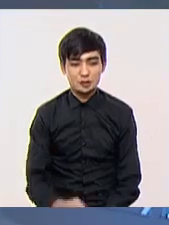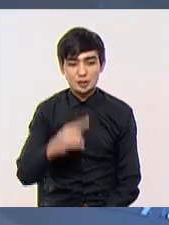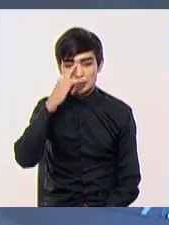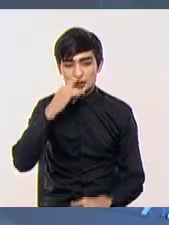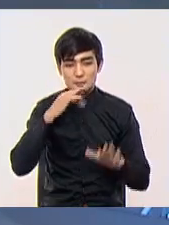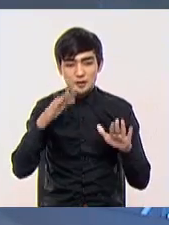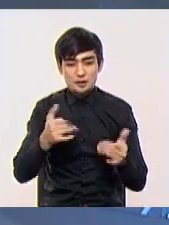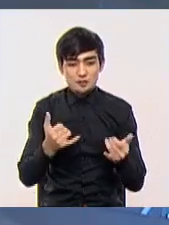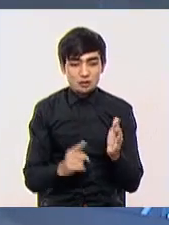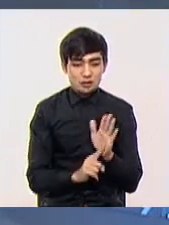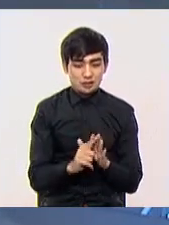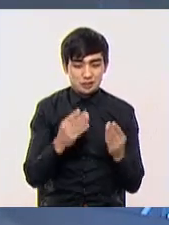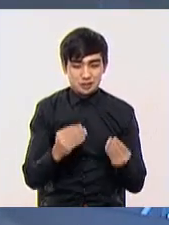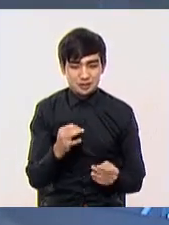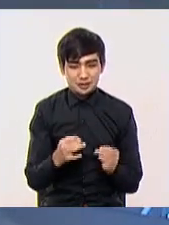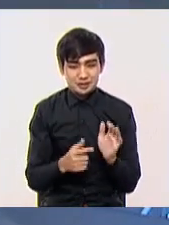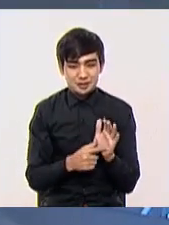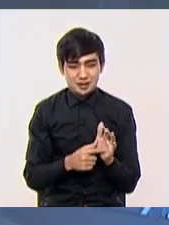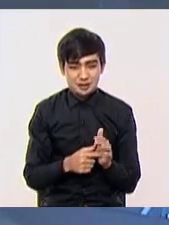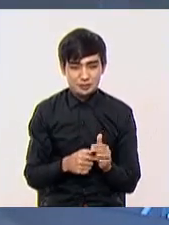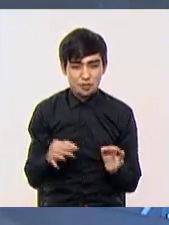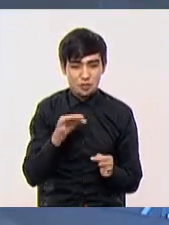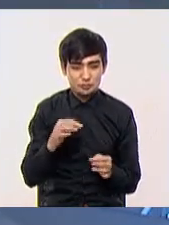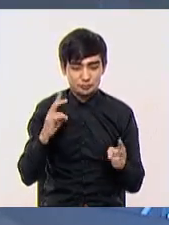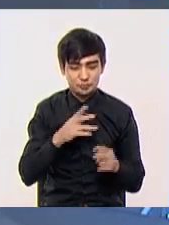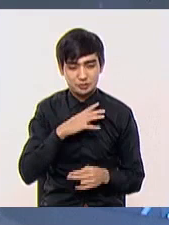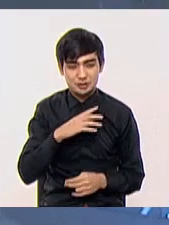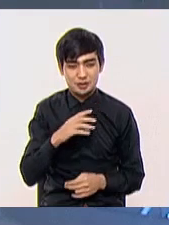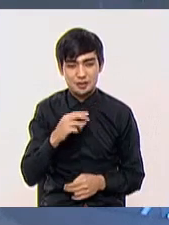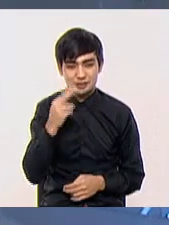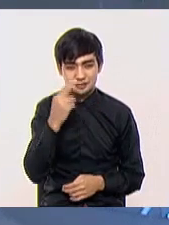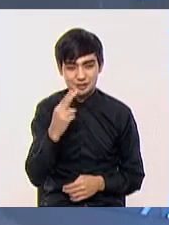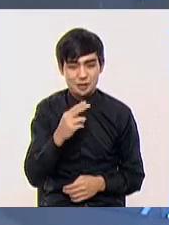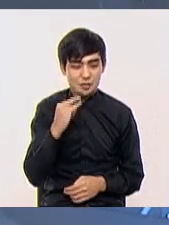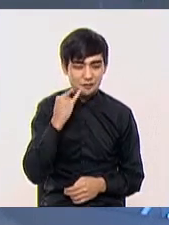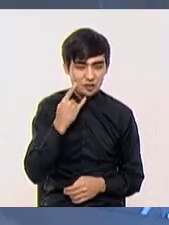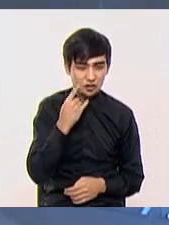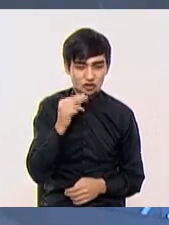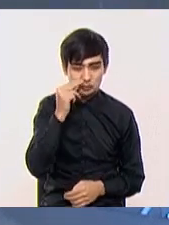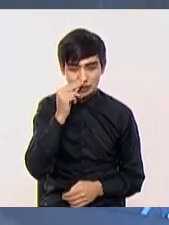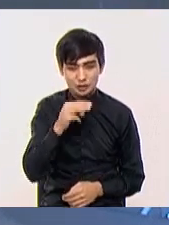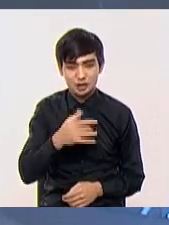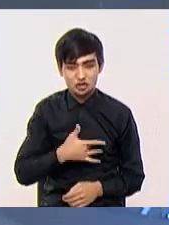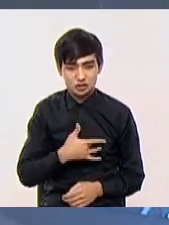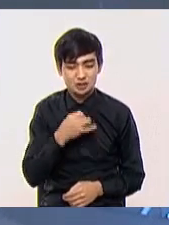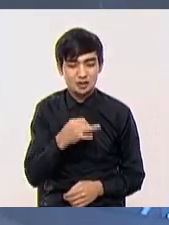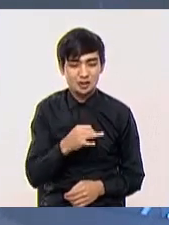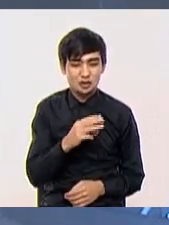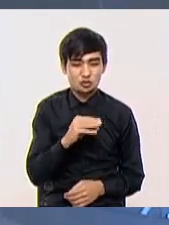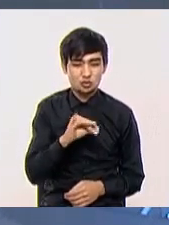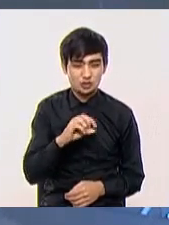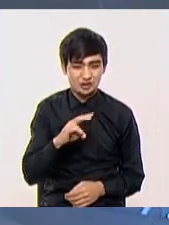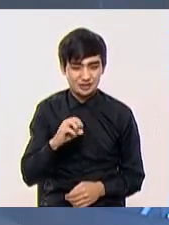Қазақстанда бүгіннен бастап тағы да 7 жол ақылы болды. Енді Нұрсұлтан Павлодар, Шымкент, Ташкент, Шучинск, Көкшетау,